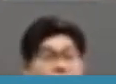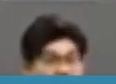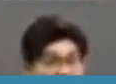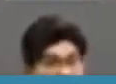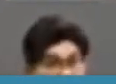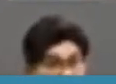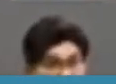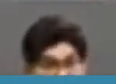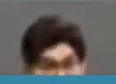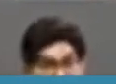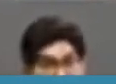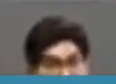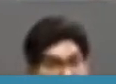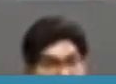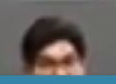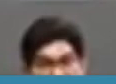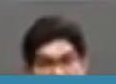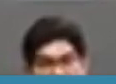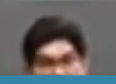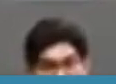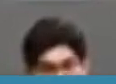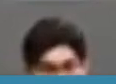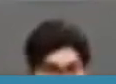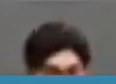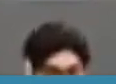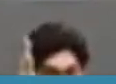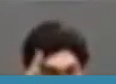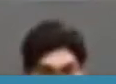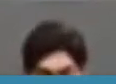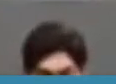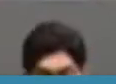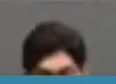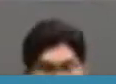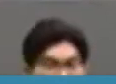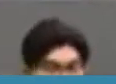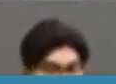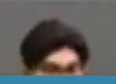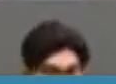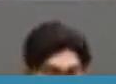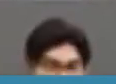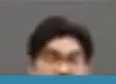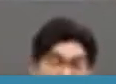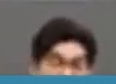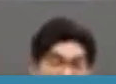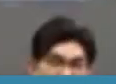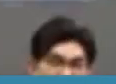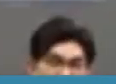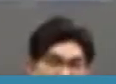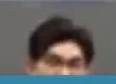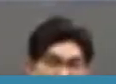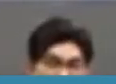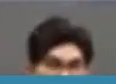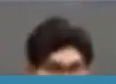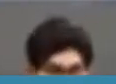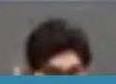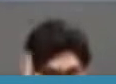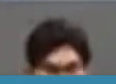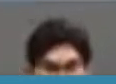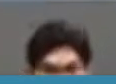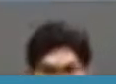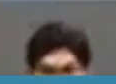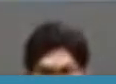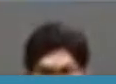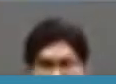ท็จจริงเป็นเรื่องที่ทำได้เพียงแต่ต้องพึงระวังอย่าใช้ทรัพยากรของรัฐและข้าราชการอย่าใช้ตำแหน่งหน้า